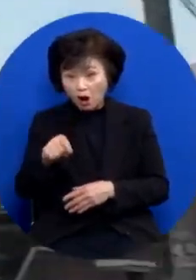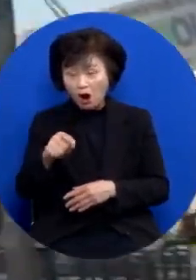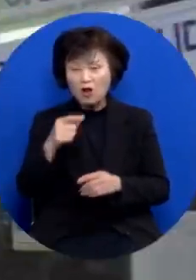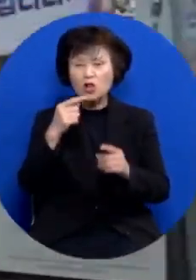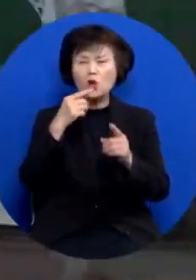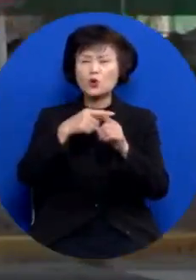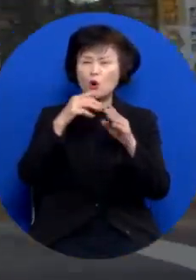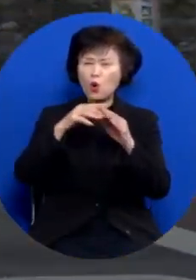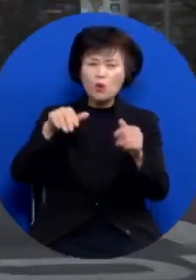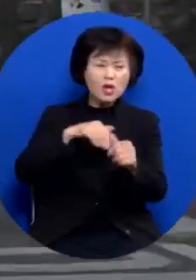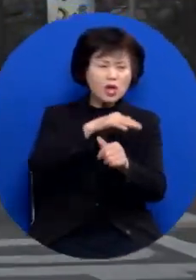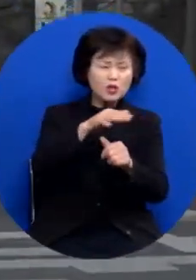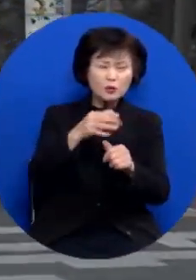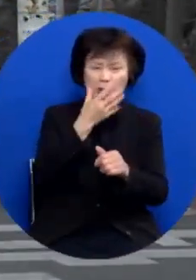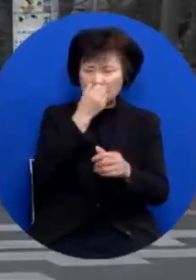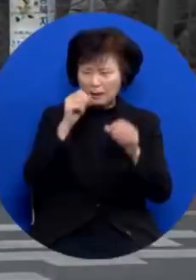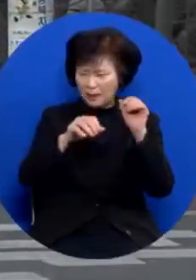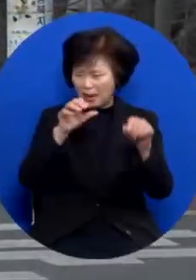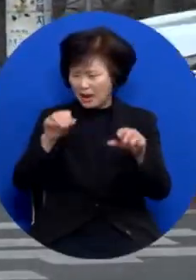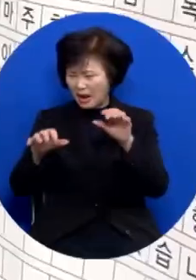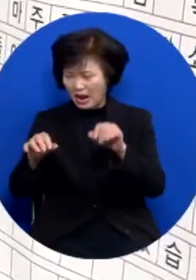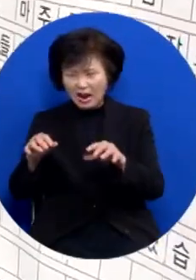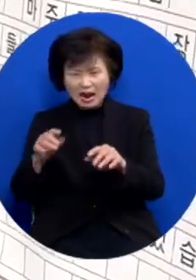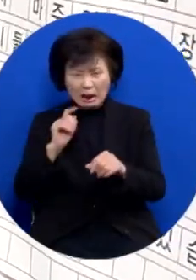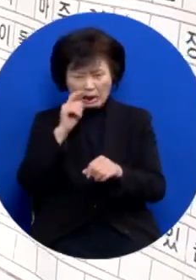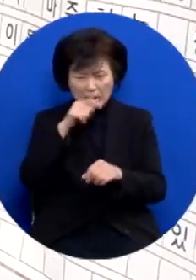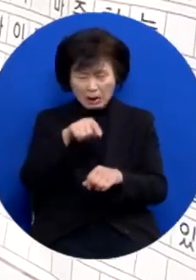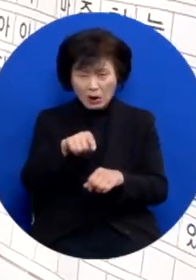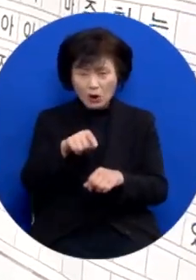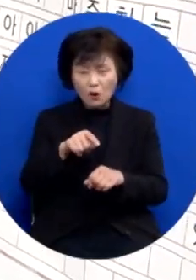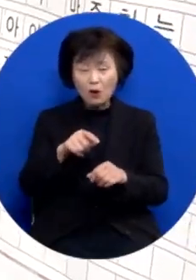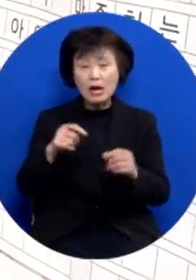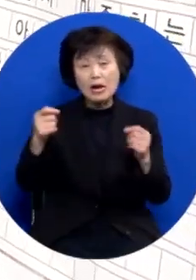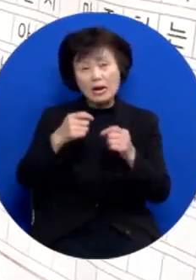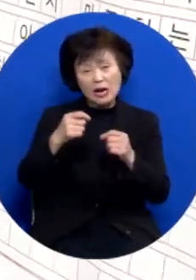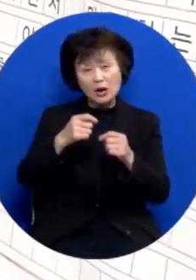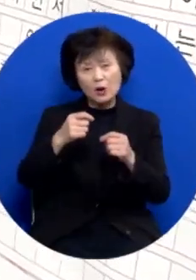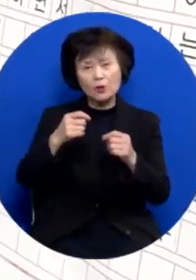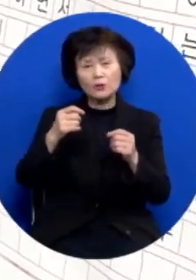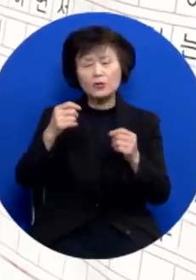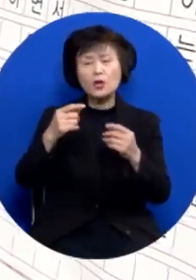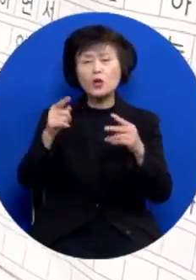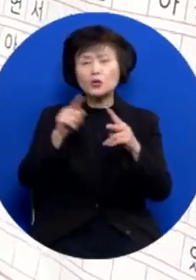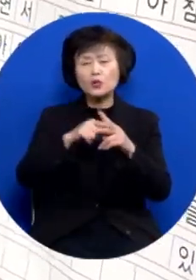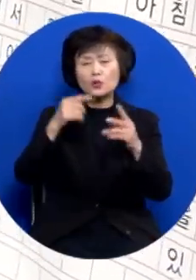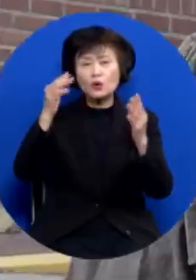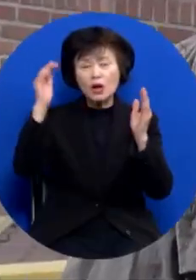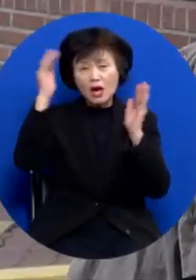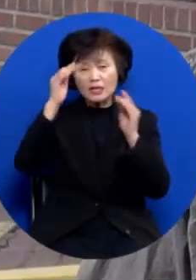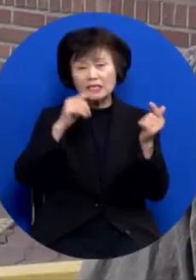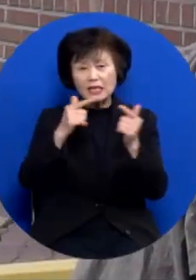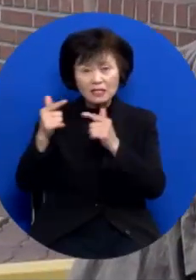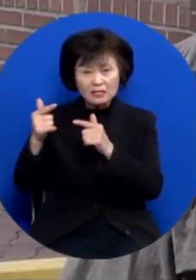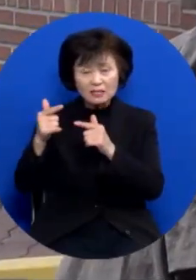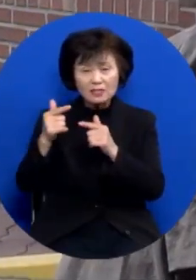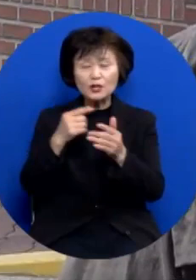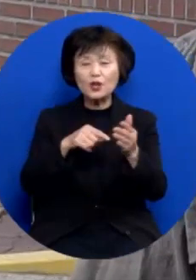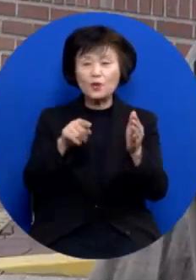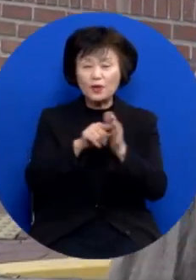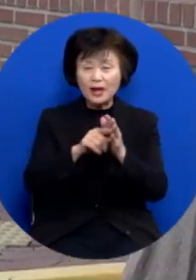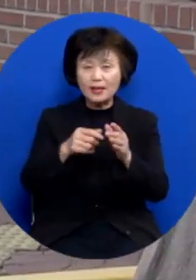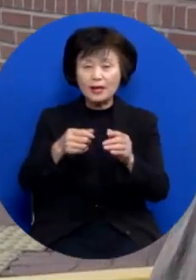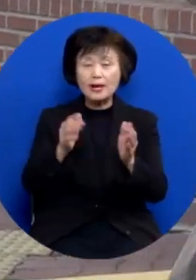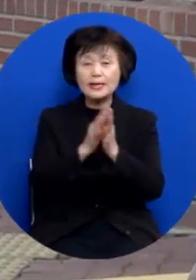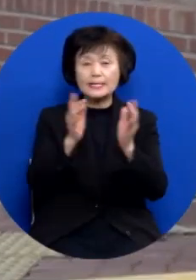아닌 교회 주변에 버려진 쓰레기였습니다 인근 초등학생들의 등굣길에 의해 직접 발벗고 나선 정대위 목사와